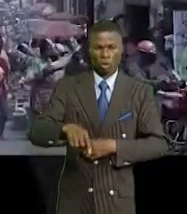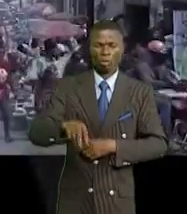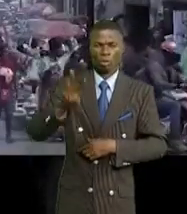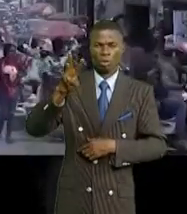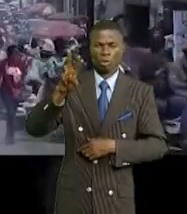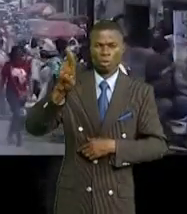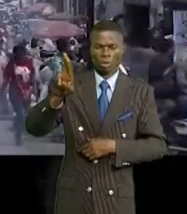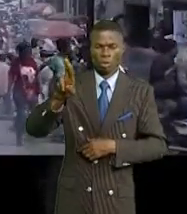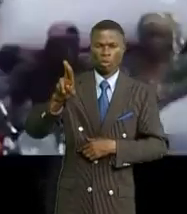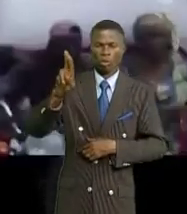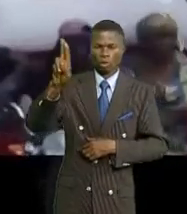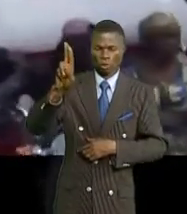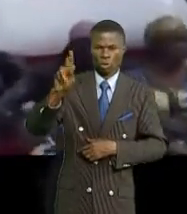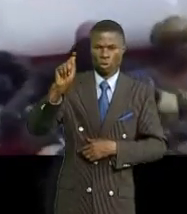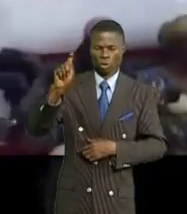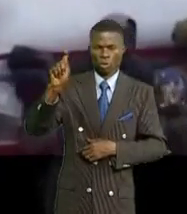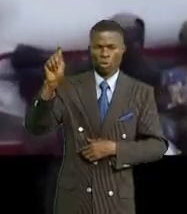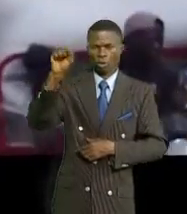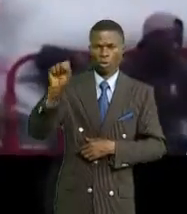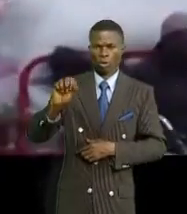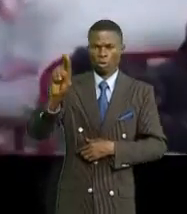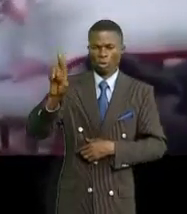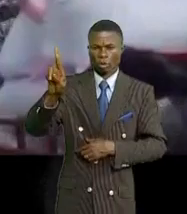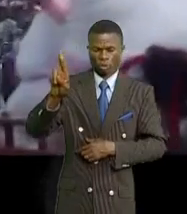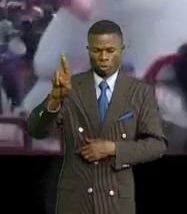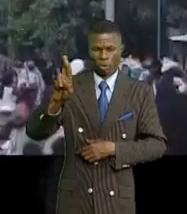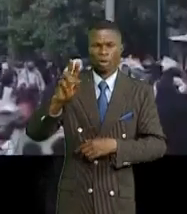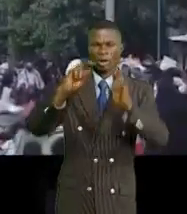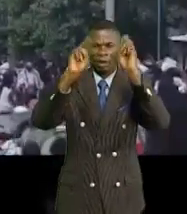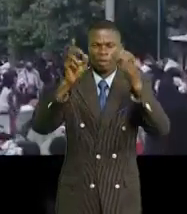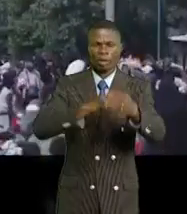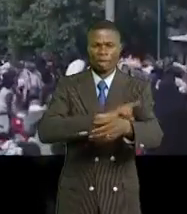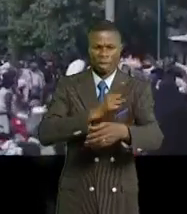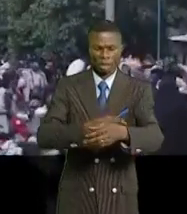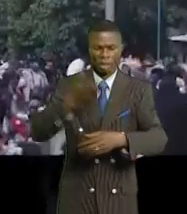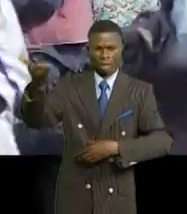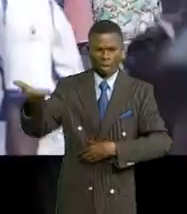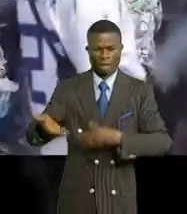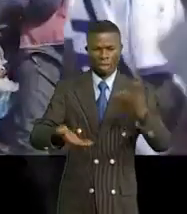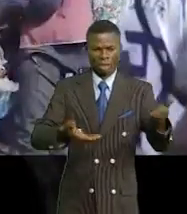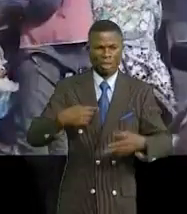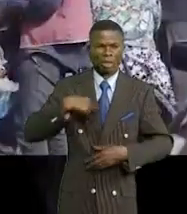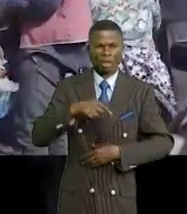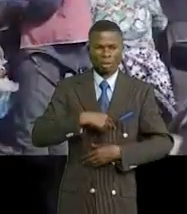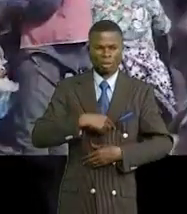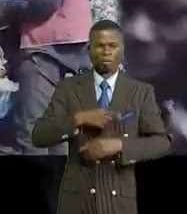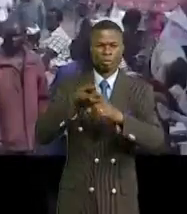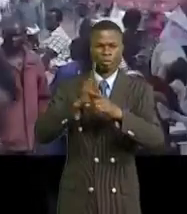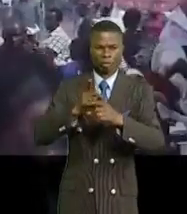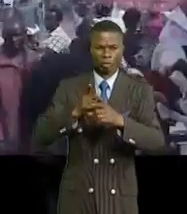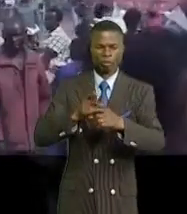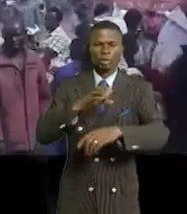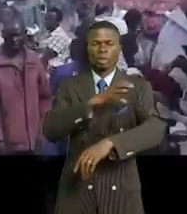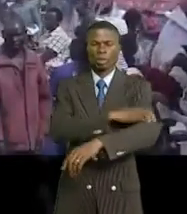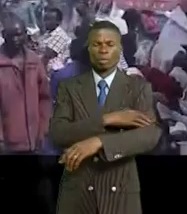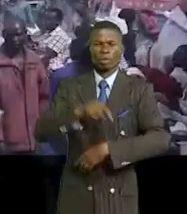plein espace Biréré dans la ville de Goma. Des sources sûres et concordantes nous apprennent que Biréré est le géniteur du chef de la